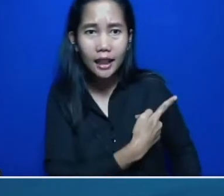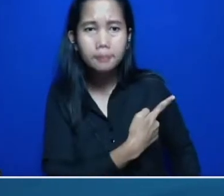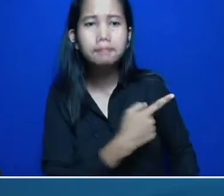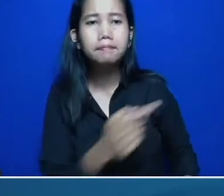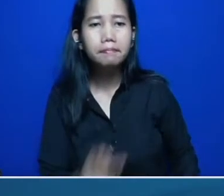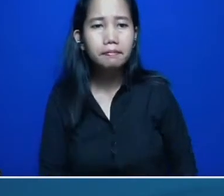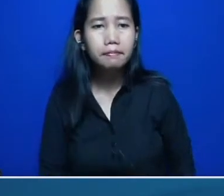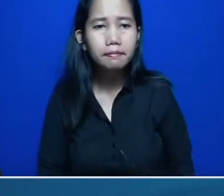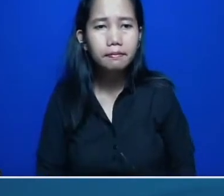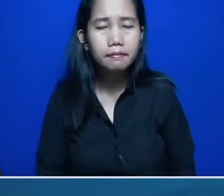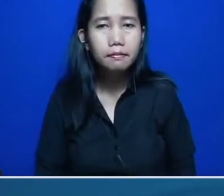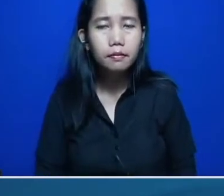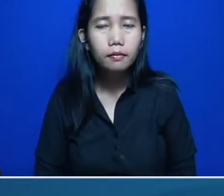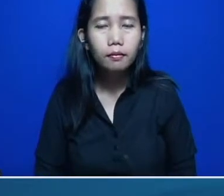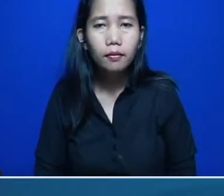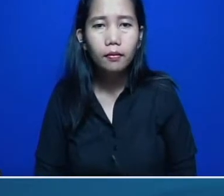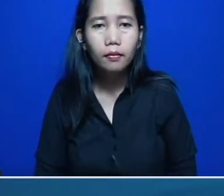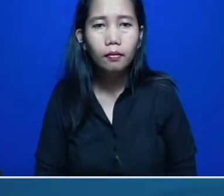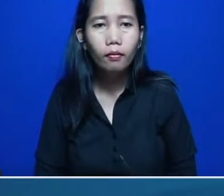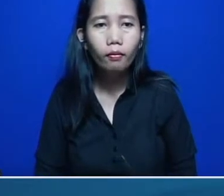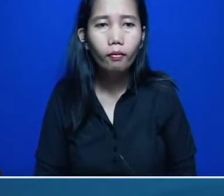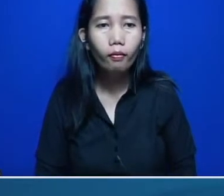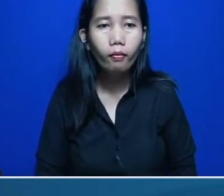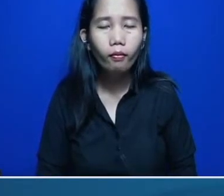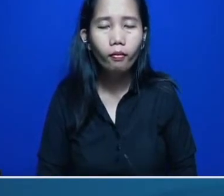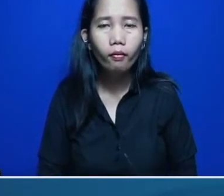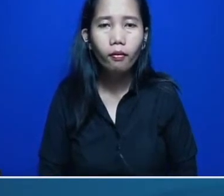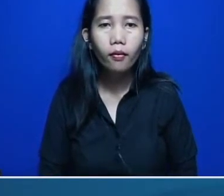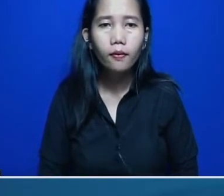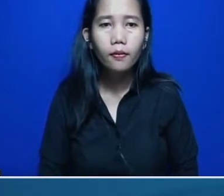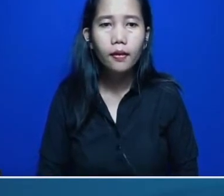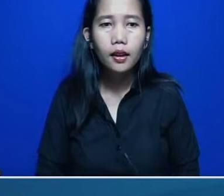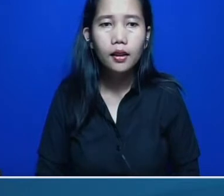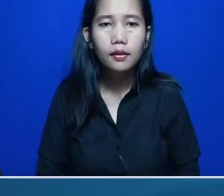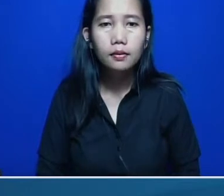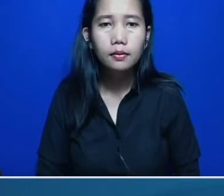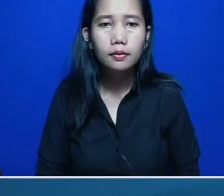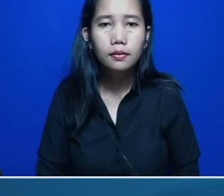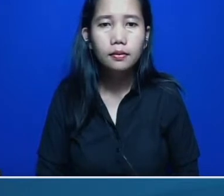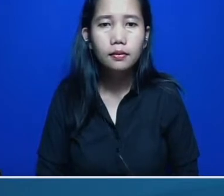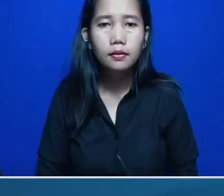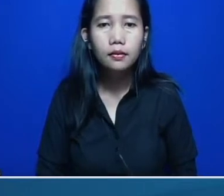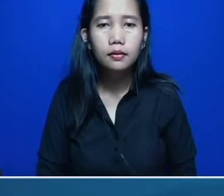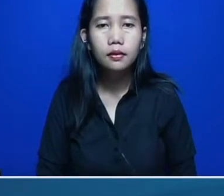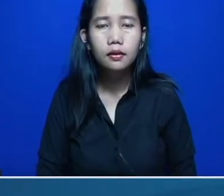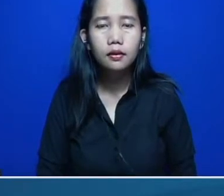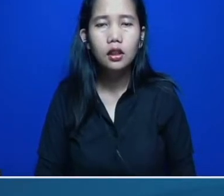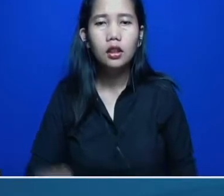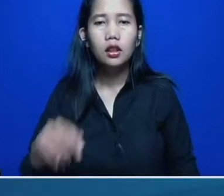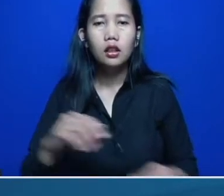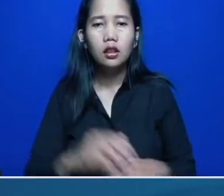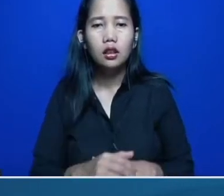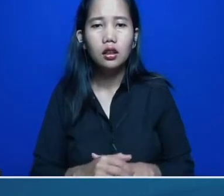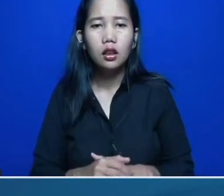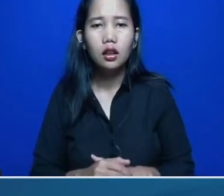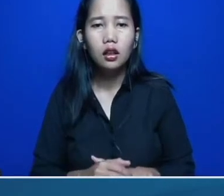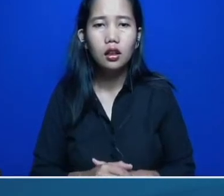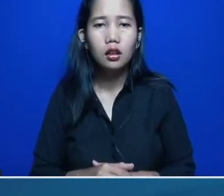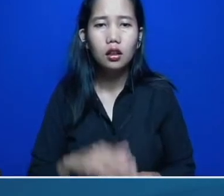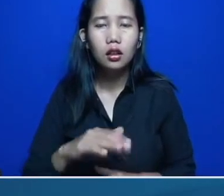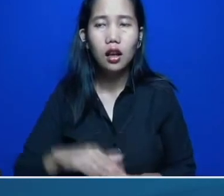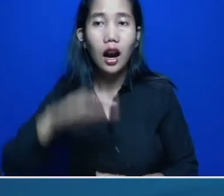kita ini milik Tuhan karena itu sebagai anak-anak